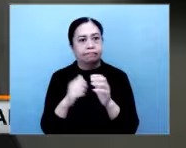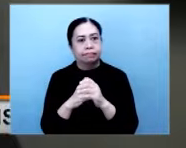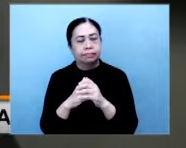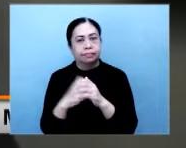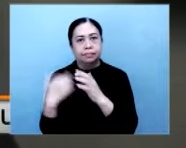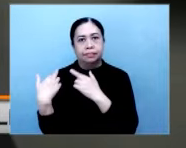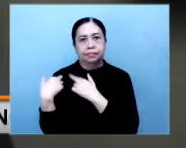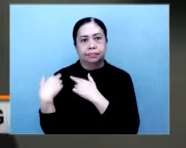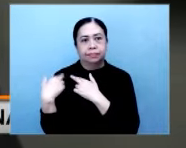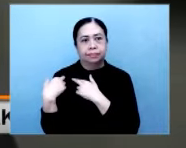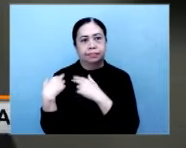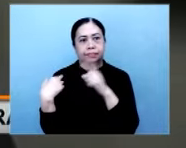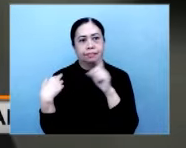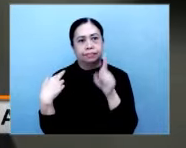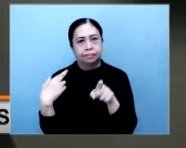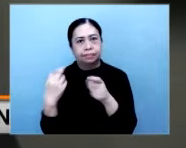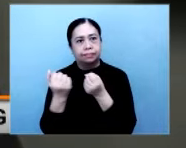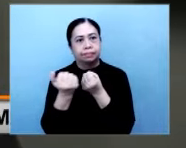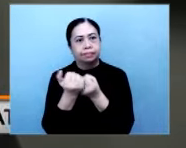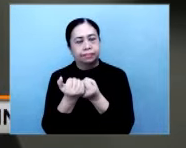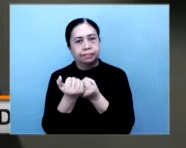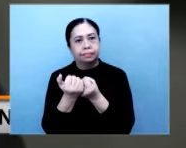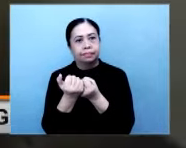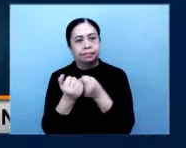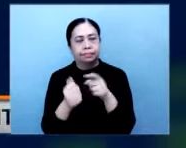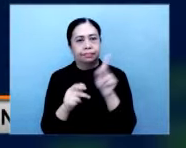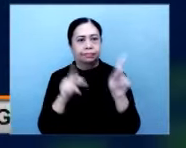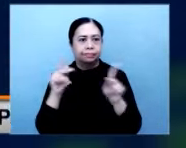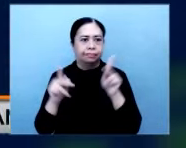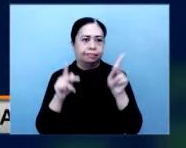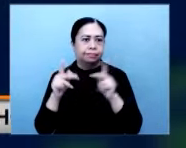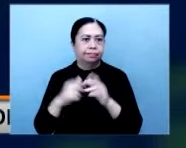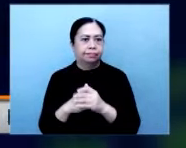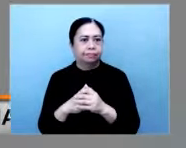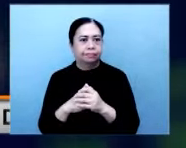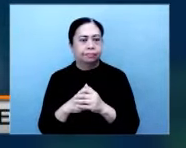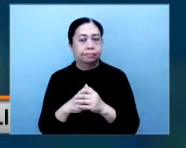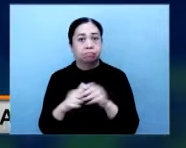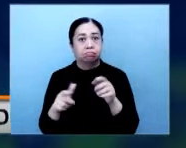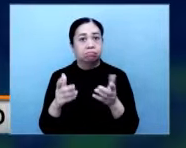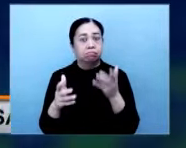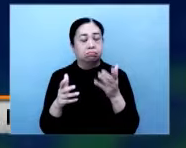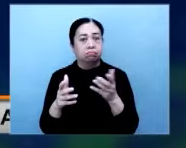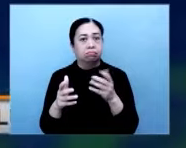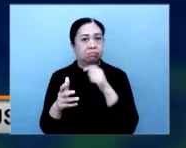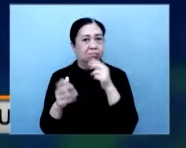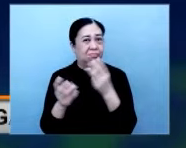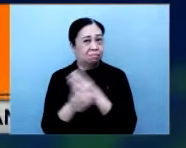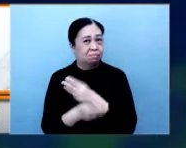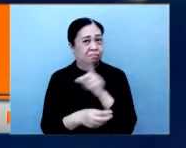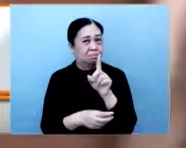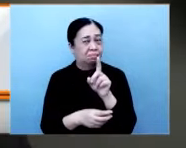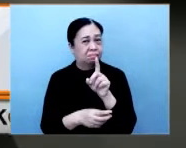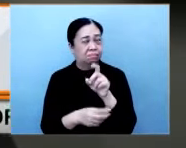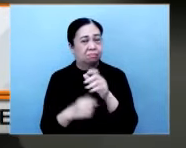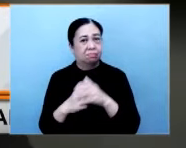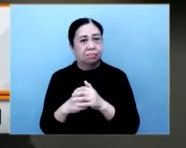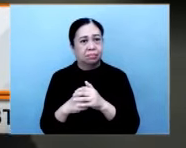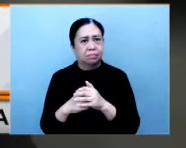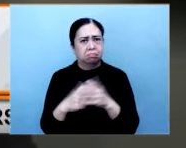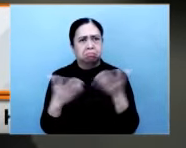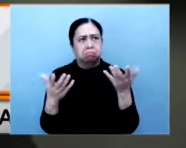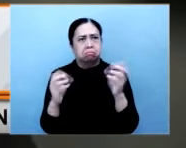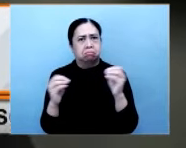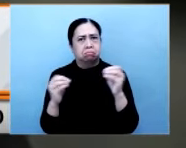responsibility that should be supported by the people. Pero hindi kaya ito lalong magpalala sa tensyon sa West Philippine Sea? Wala naman